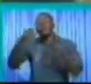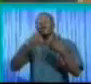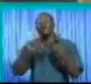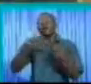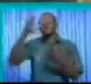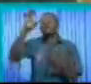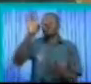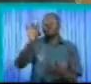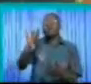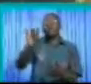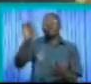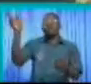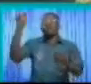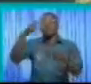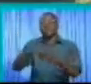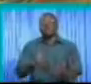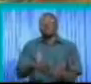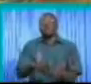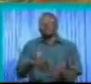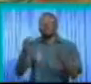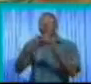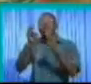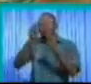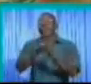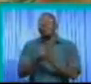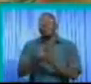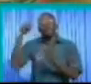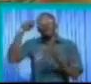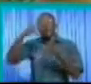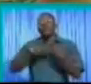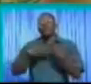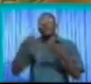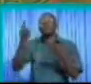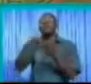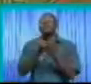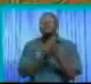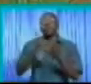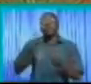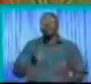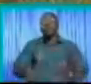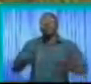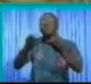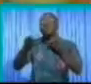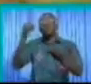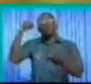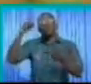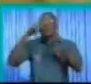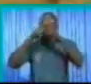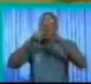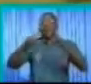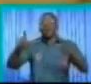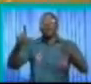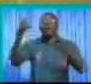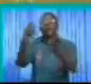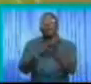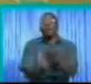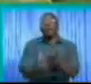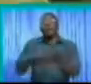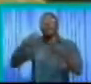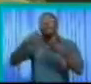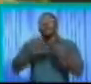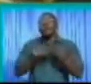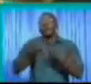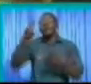8e participation. Également titulaire d'un diplôme délivré par l'Institut des langues d'Accra, il porte la double